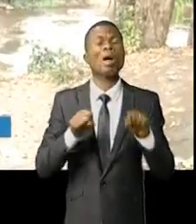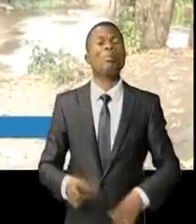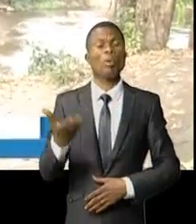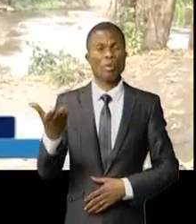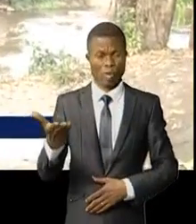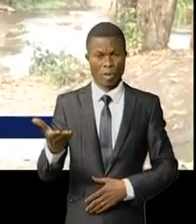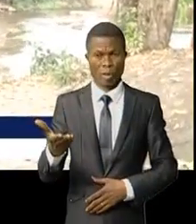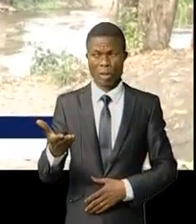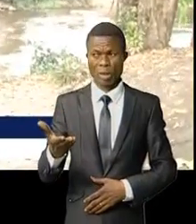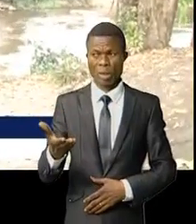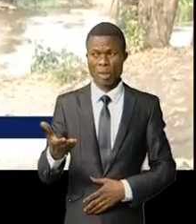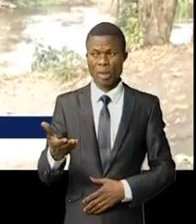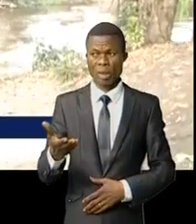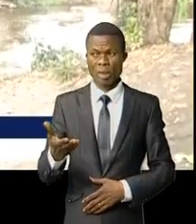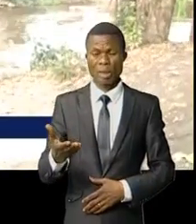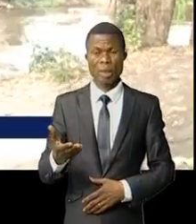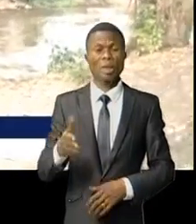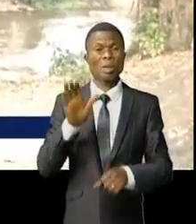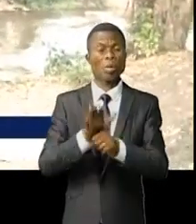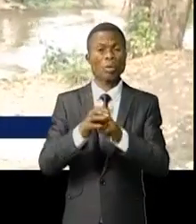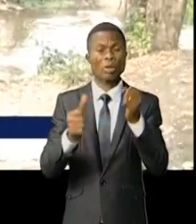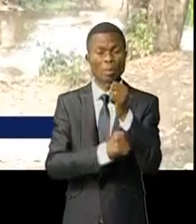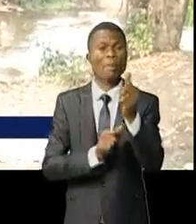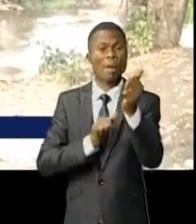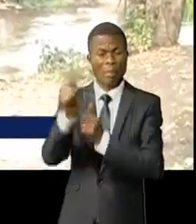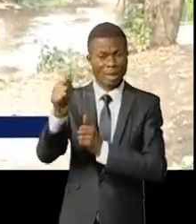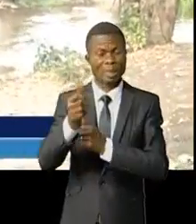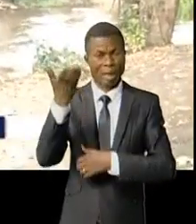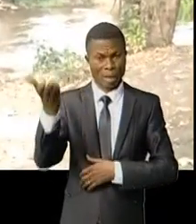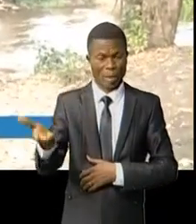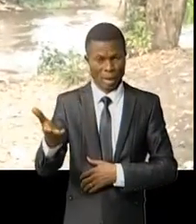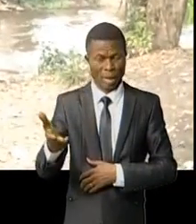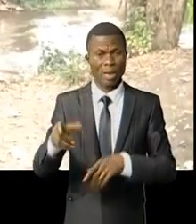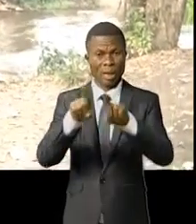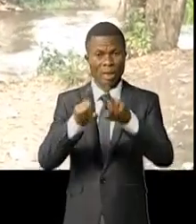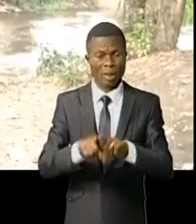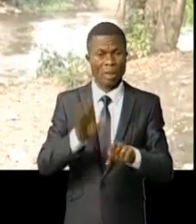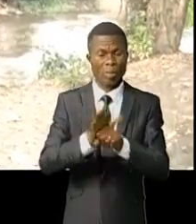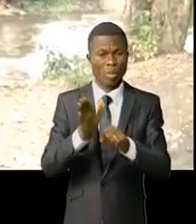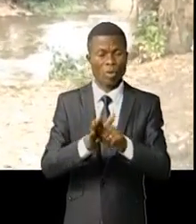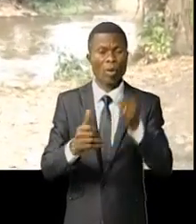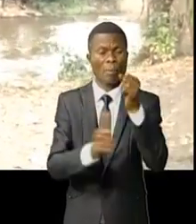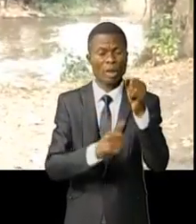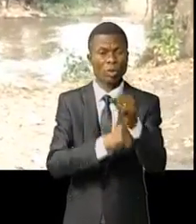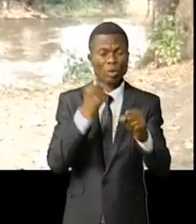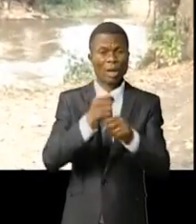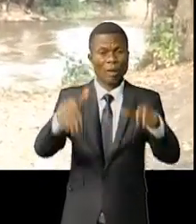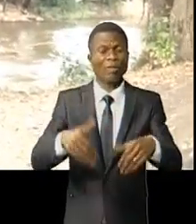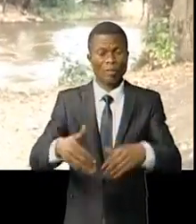salutaire, car il y a une concentration de population de part et d'autre, ainsi que plusieurs fermes de ses côtés.